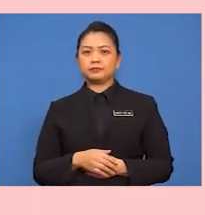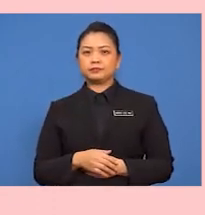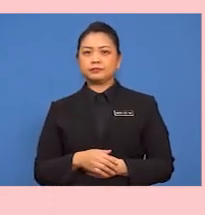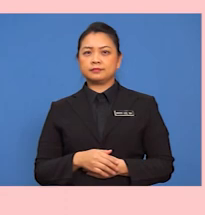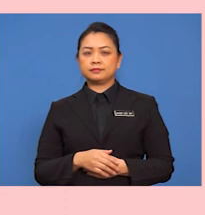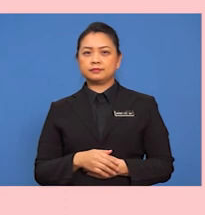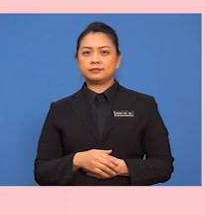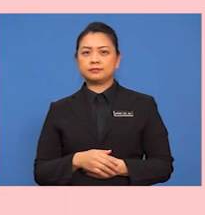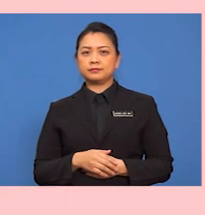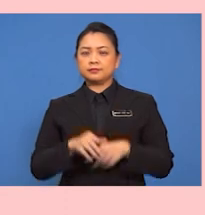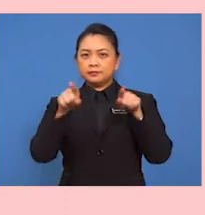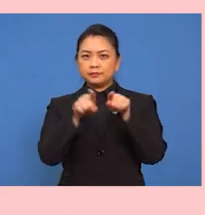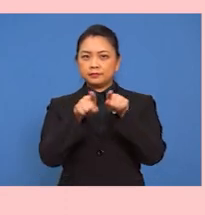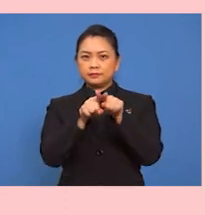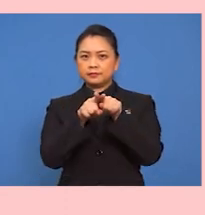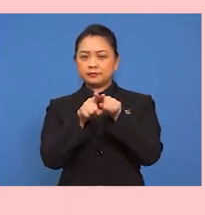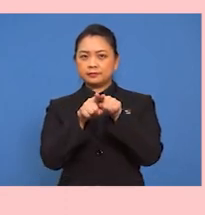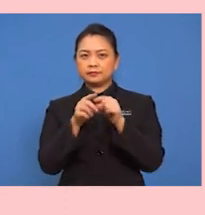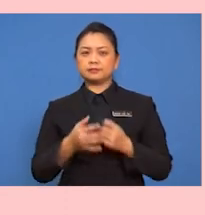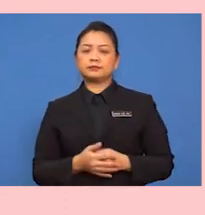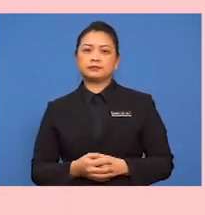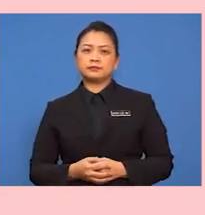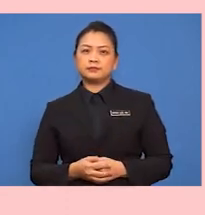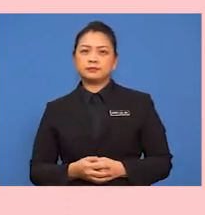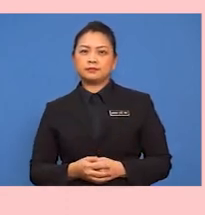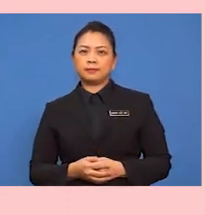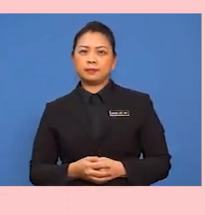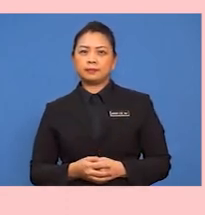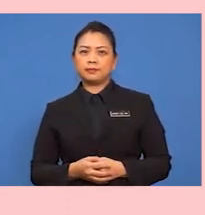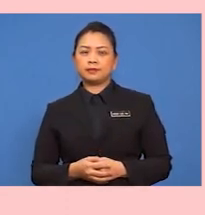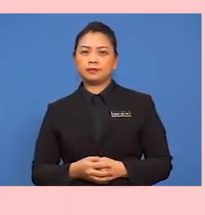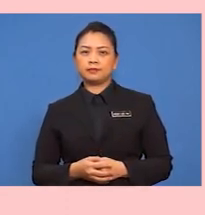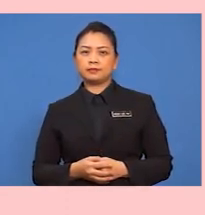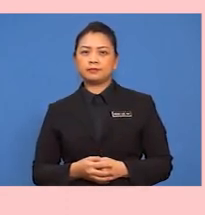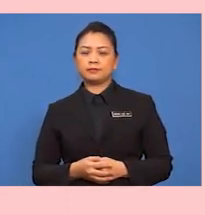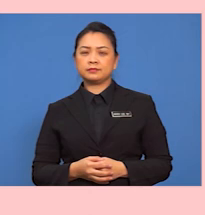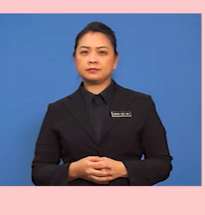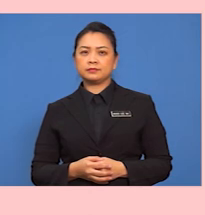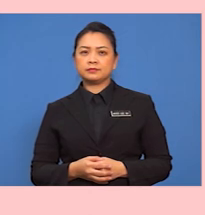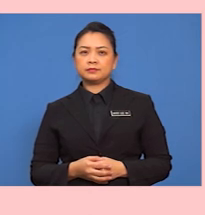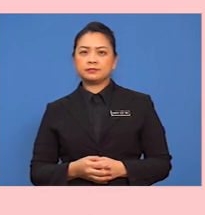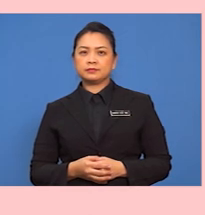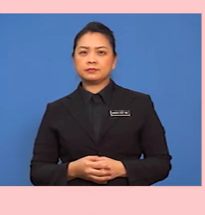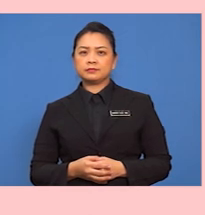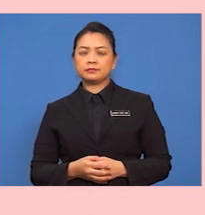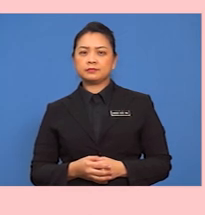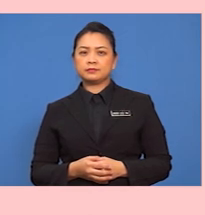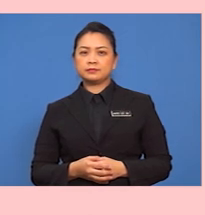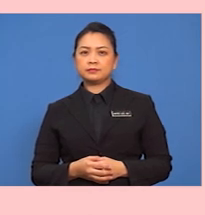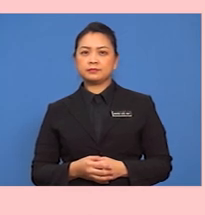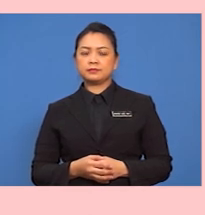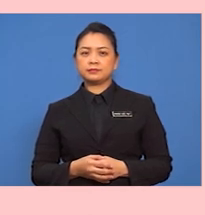darab X sama dengan 5 kuasa negatif 1 darab 10. X